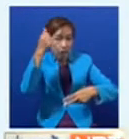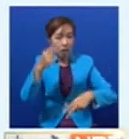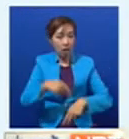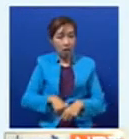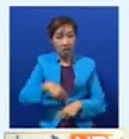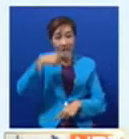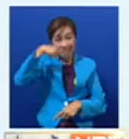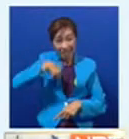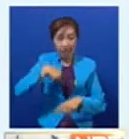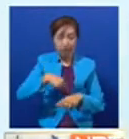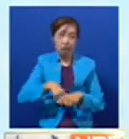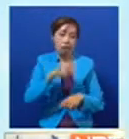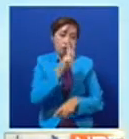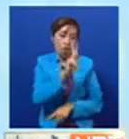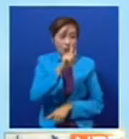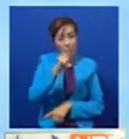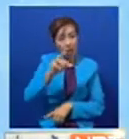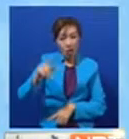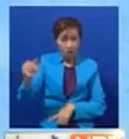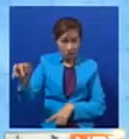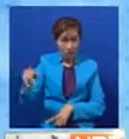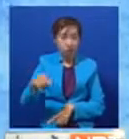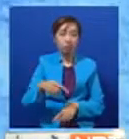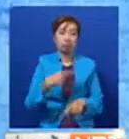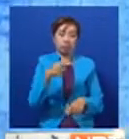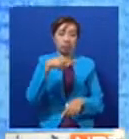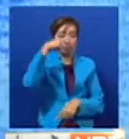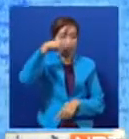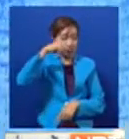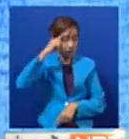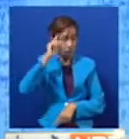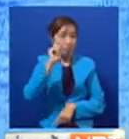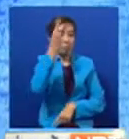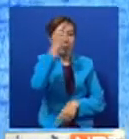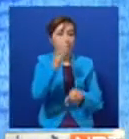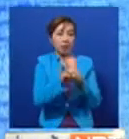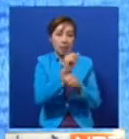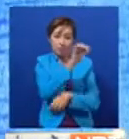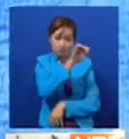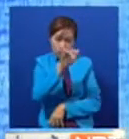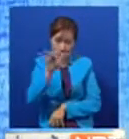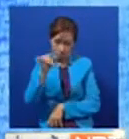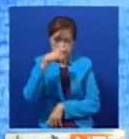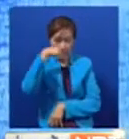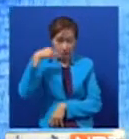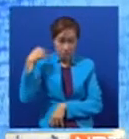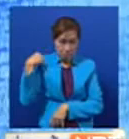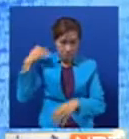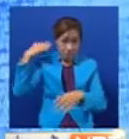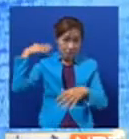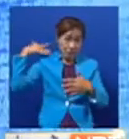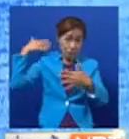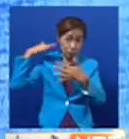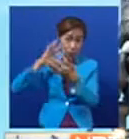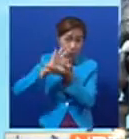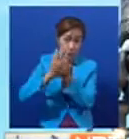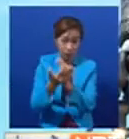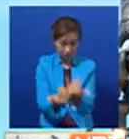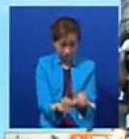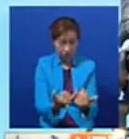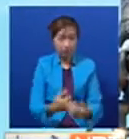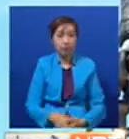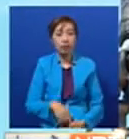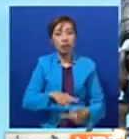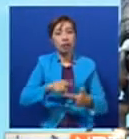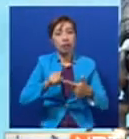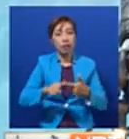ฐ์ตัวอักษรไทยที่เรียกว่าลายสือไทยและได้มีการพัฒนามาเป็นลำดับจนถึงอักษรไทยในปัจจุบันพระบาท